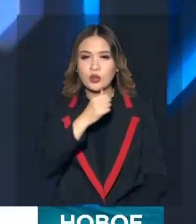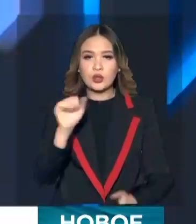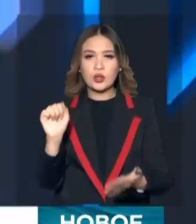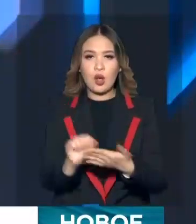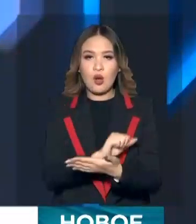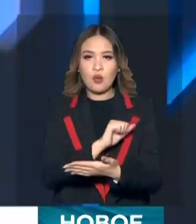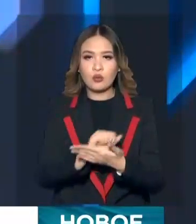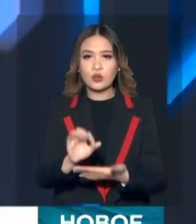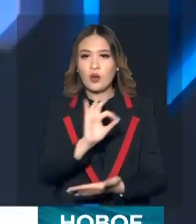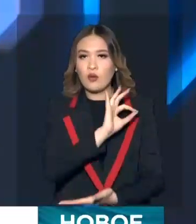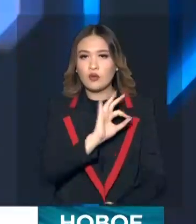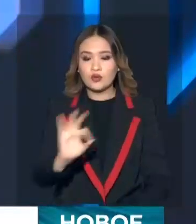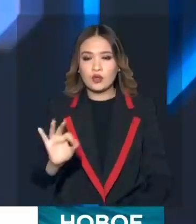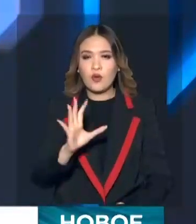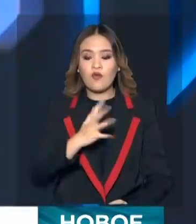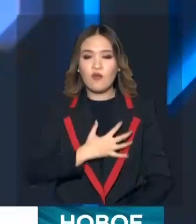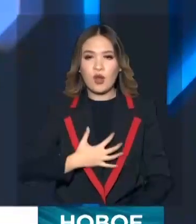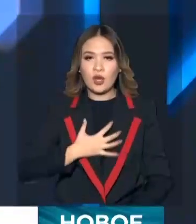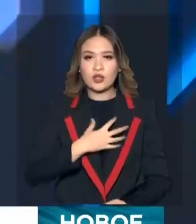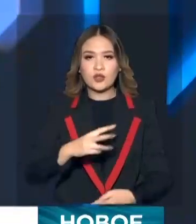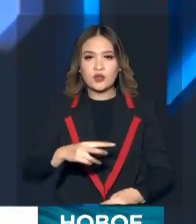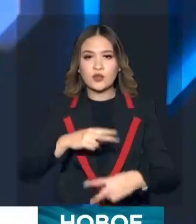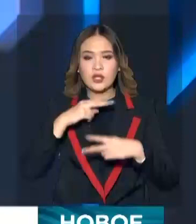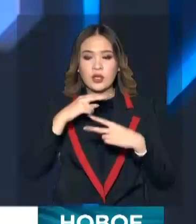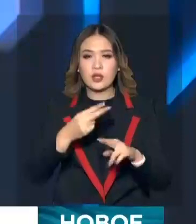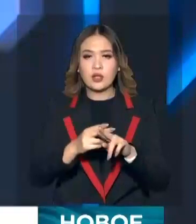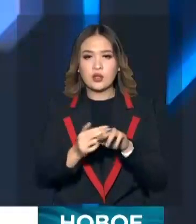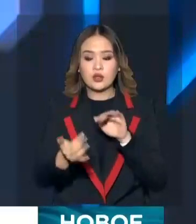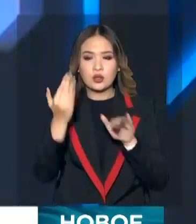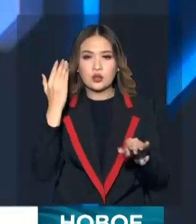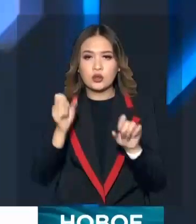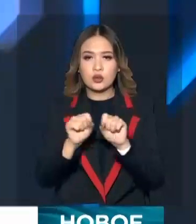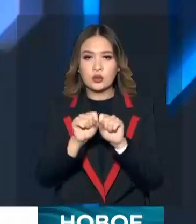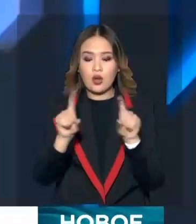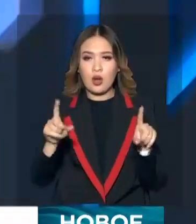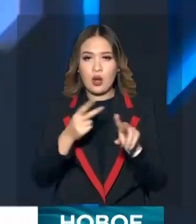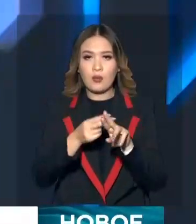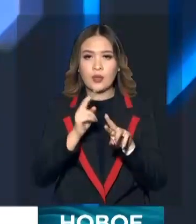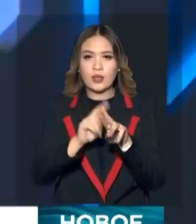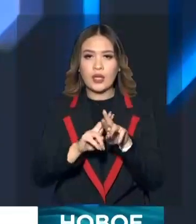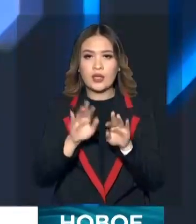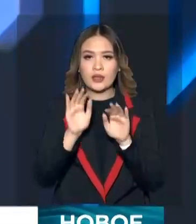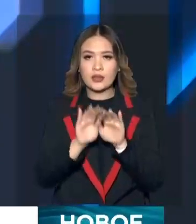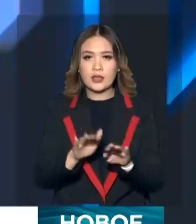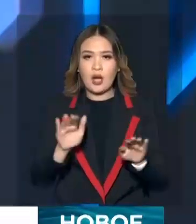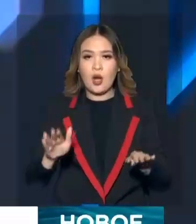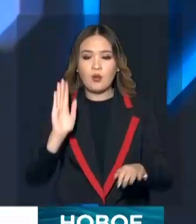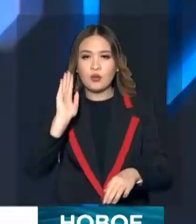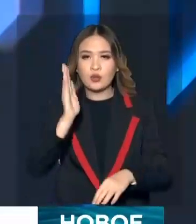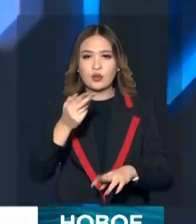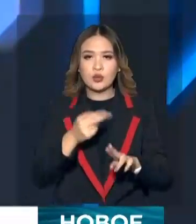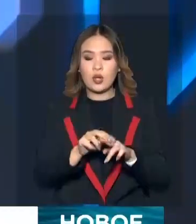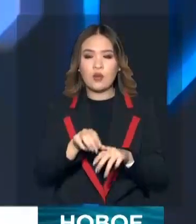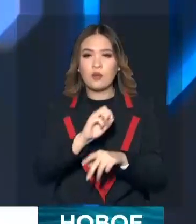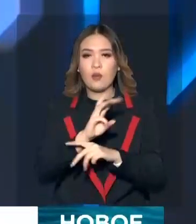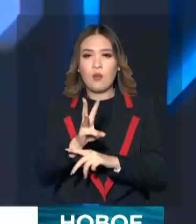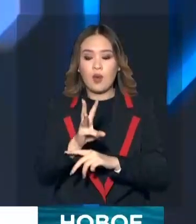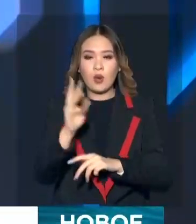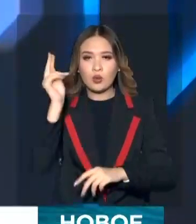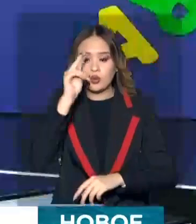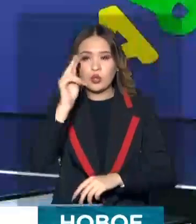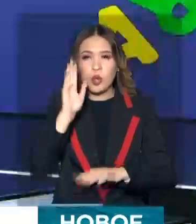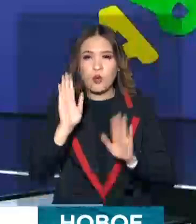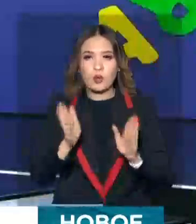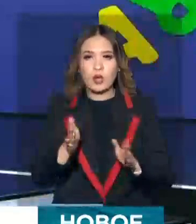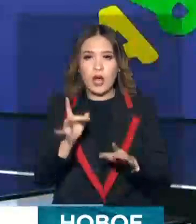Документ, безусловно, важный. Особое внимание там уделено дошкольному образованию. И в детских садах будет внедрена новая модель